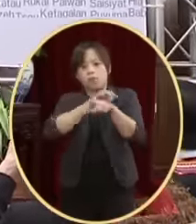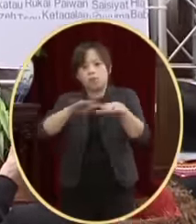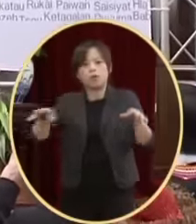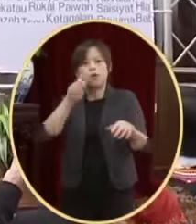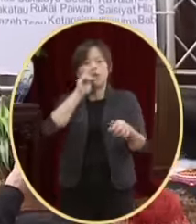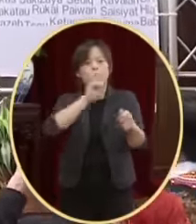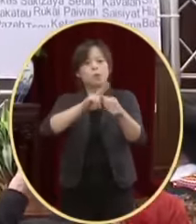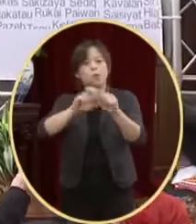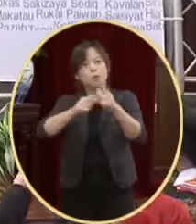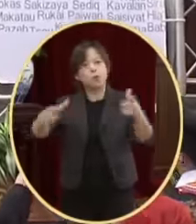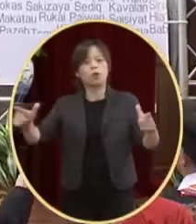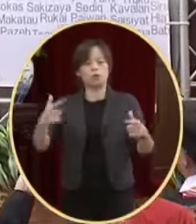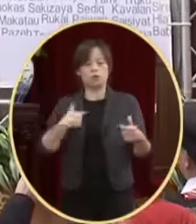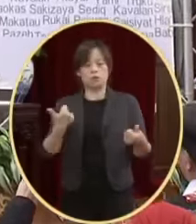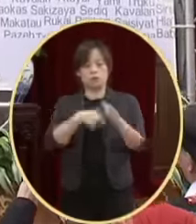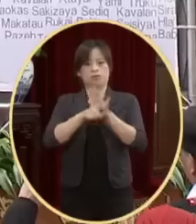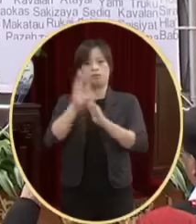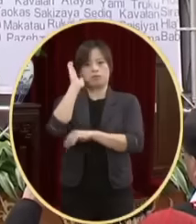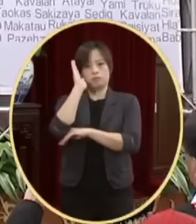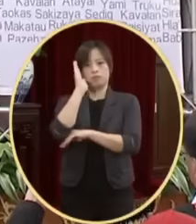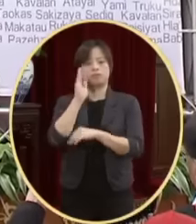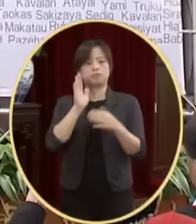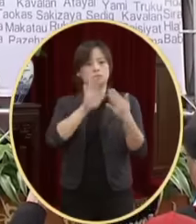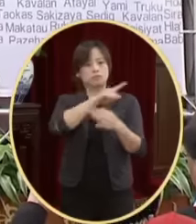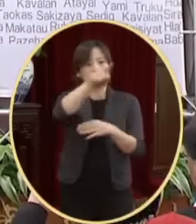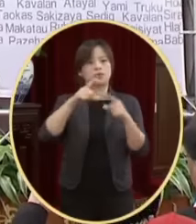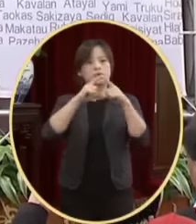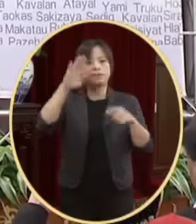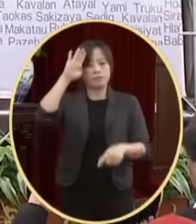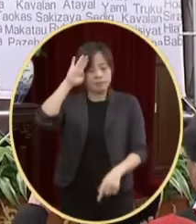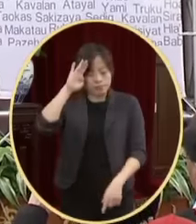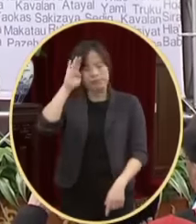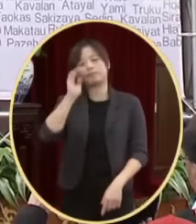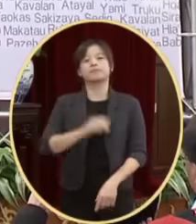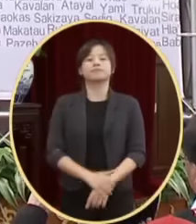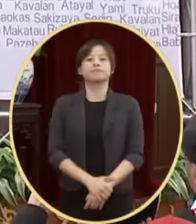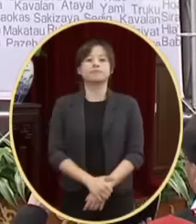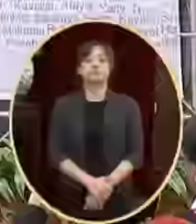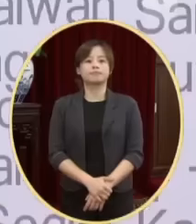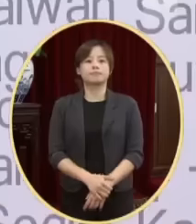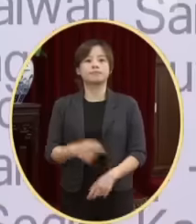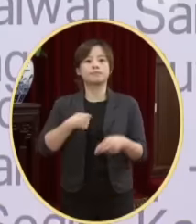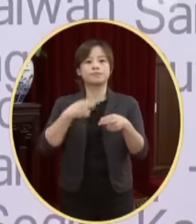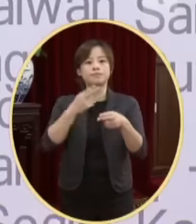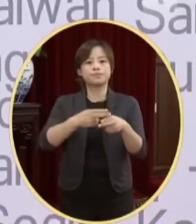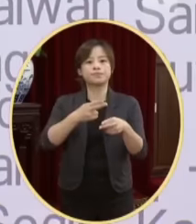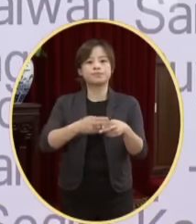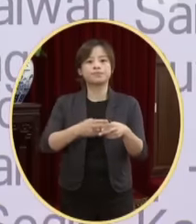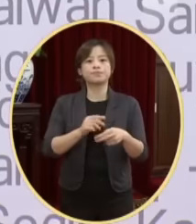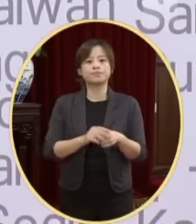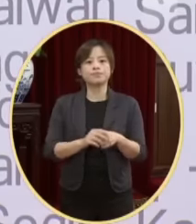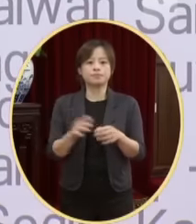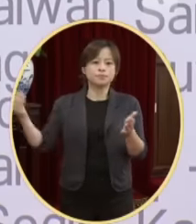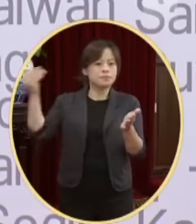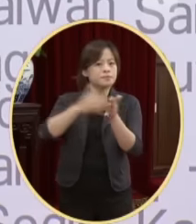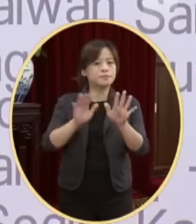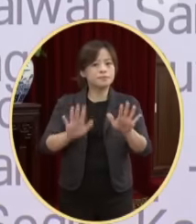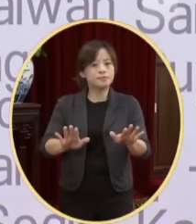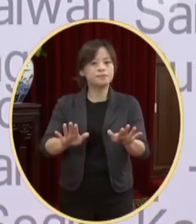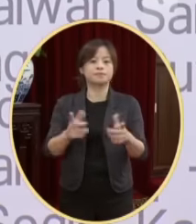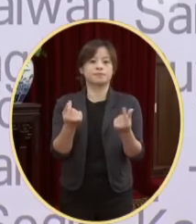待遇，我代表政府向各位道歉。我相信一直到今